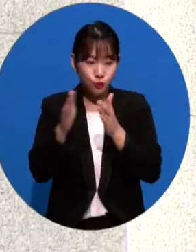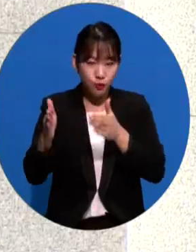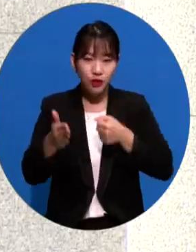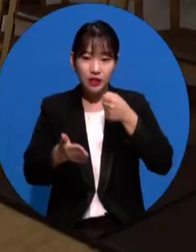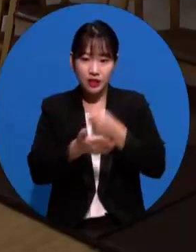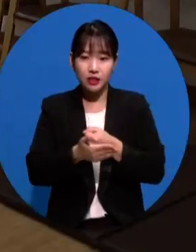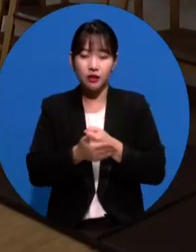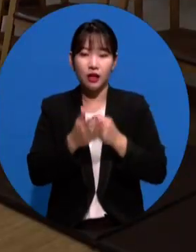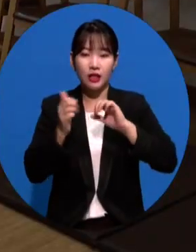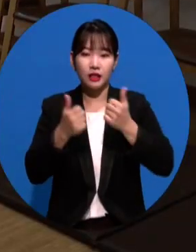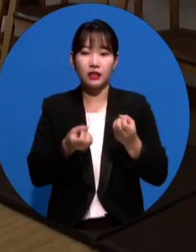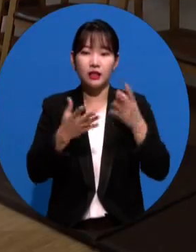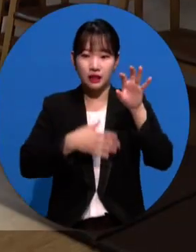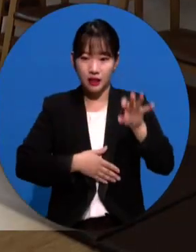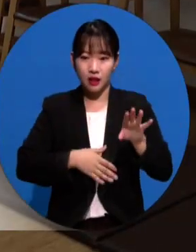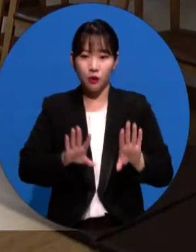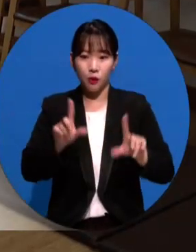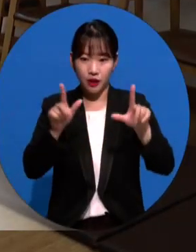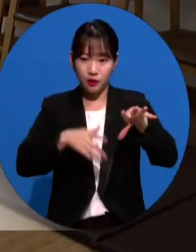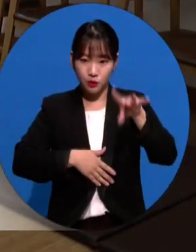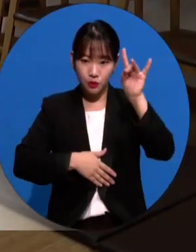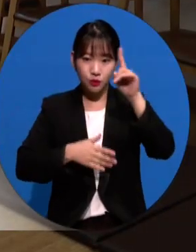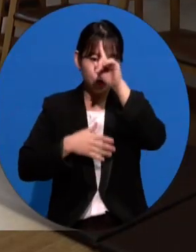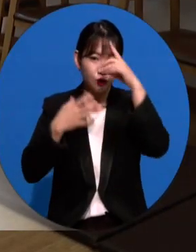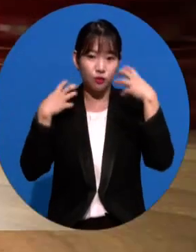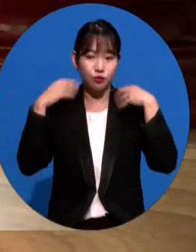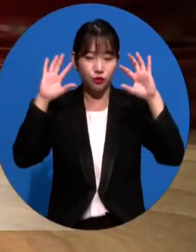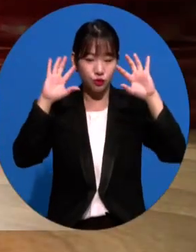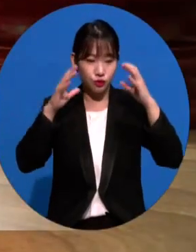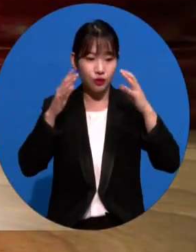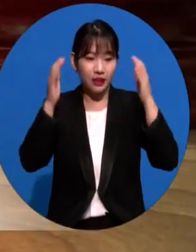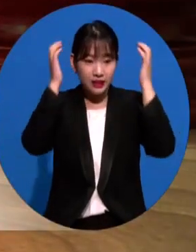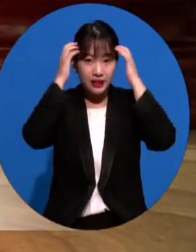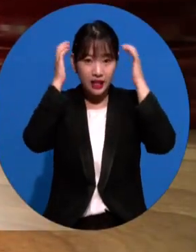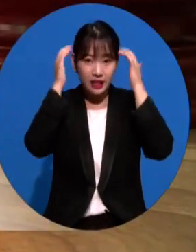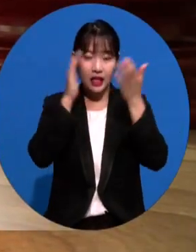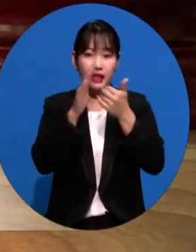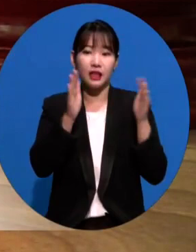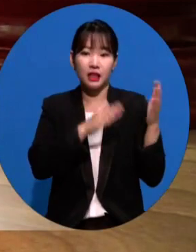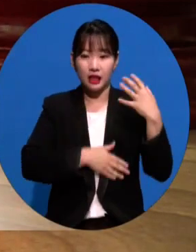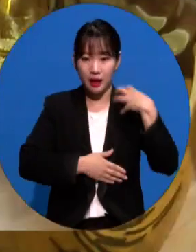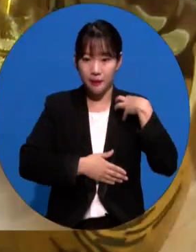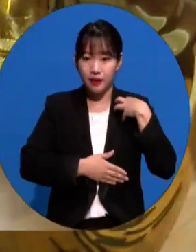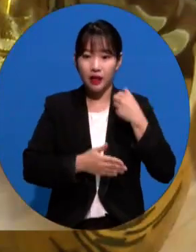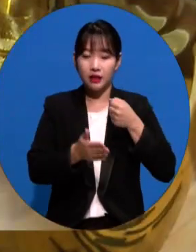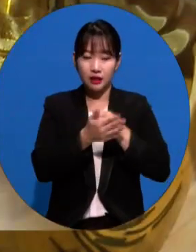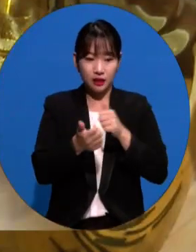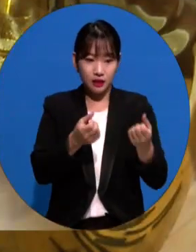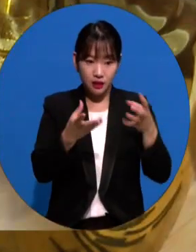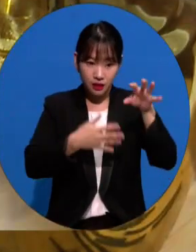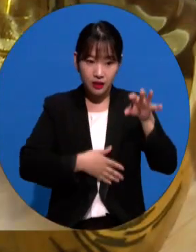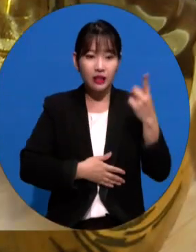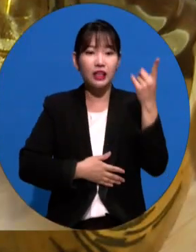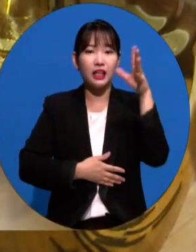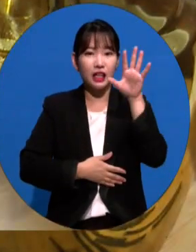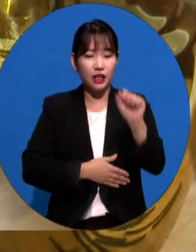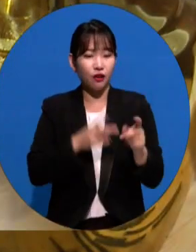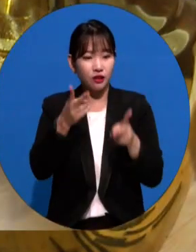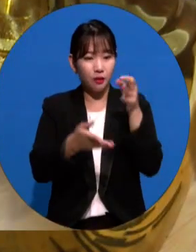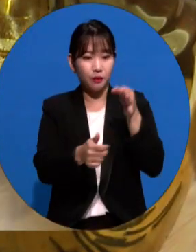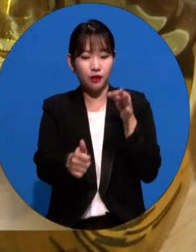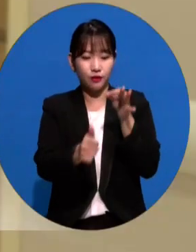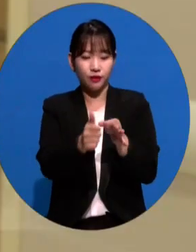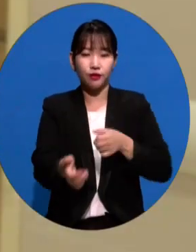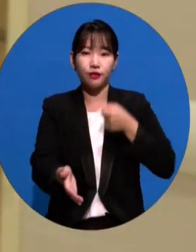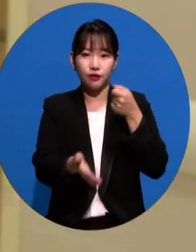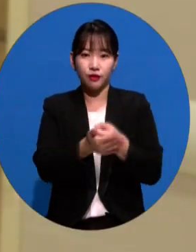장례식장입니다. 올 초 정부는 국가재난대비 지정 장례식장에 1억 원씩 기능보강 사업비를 주기로